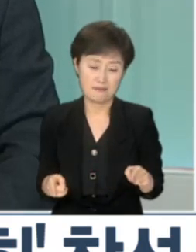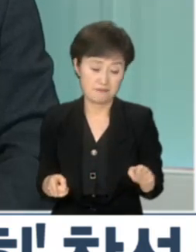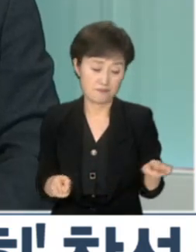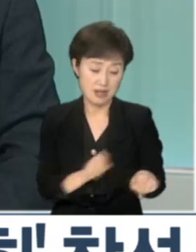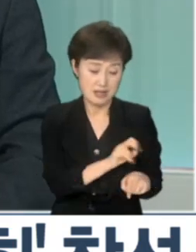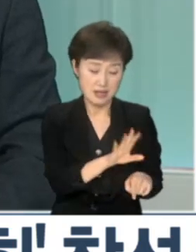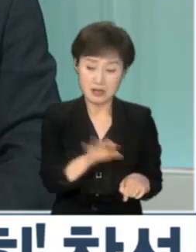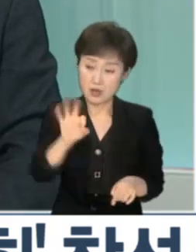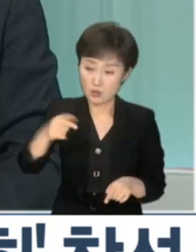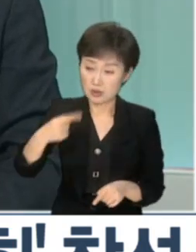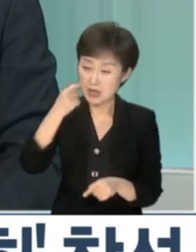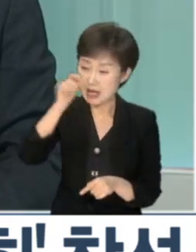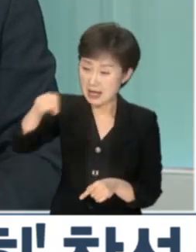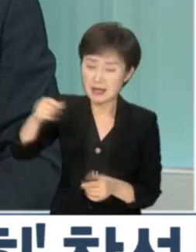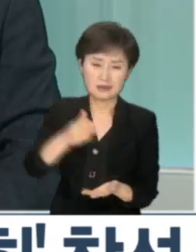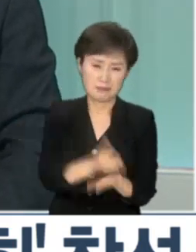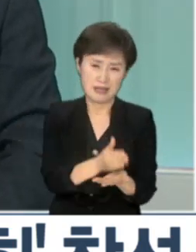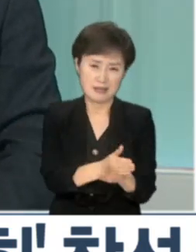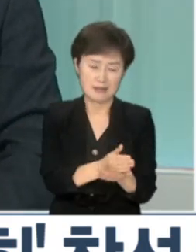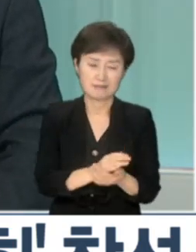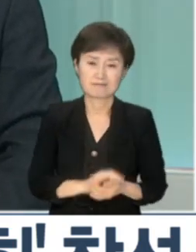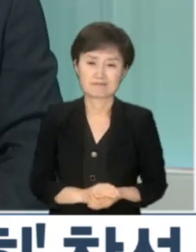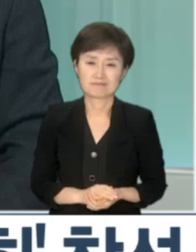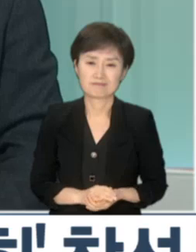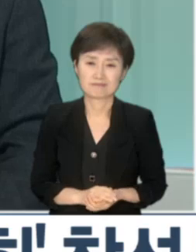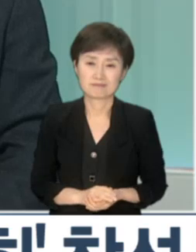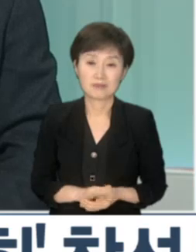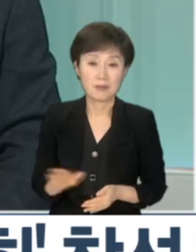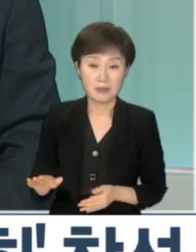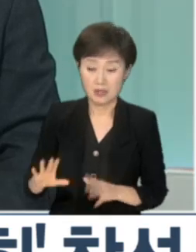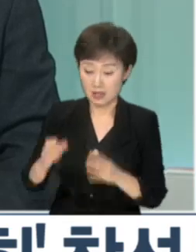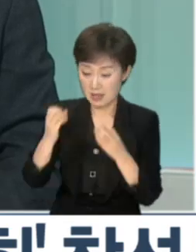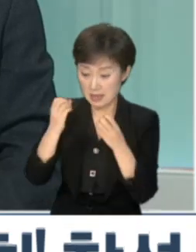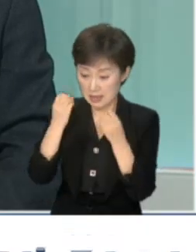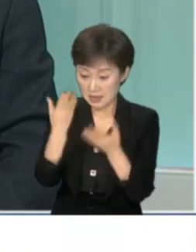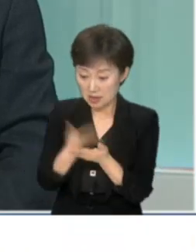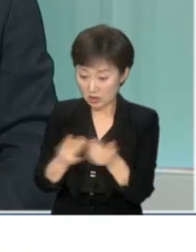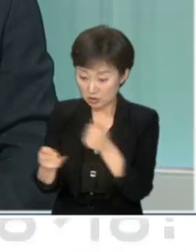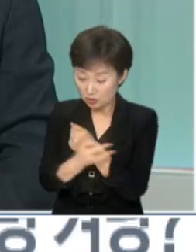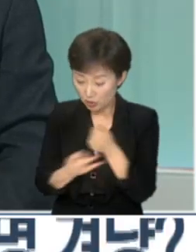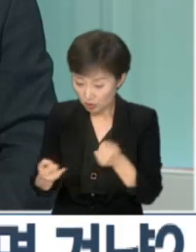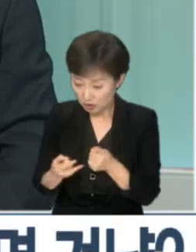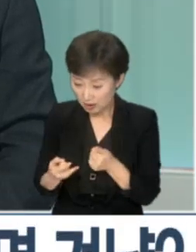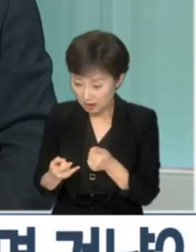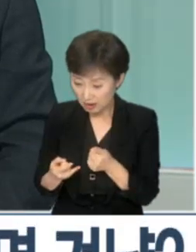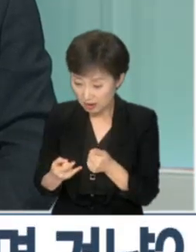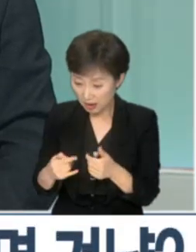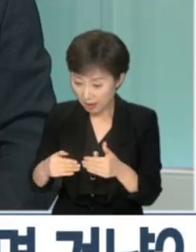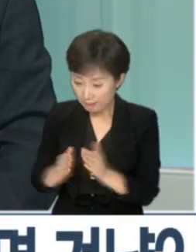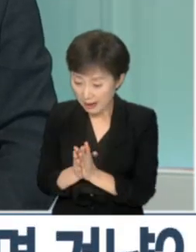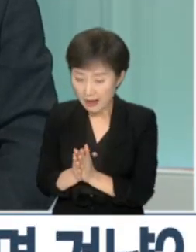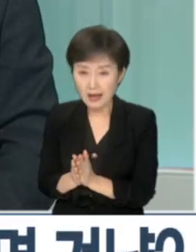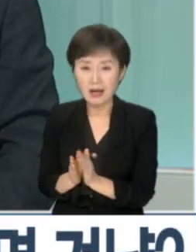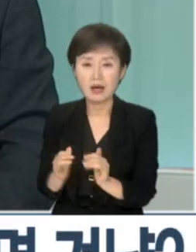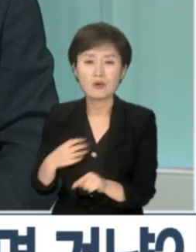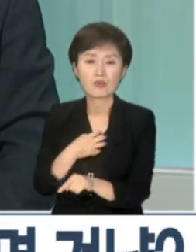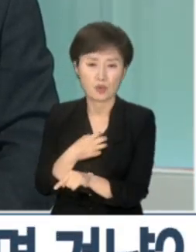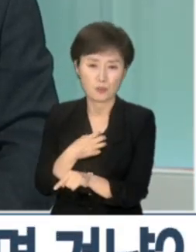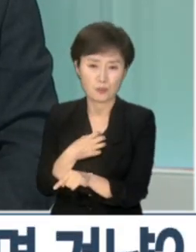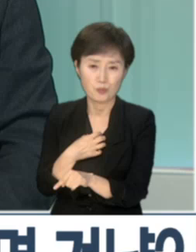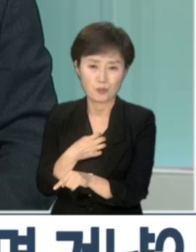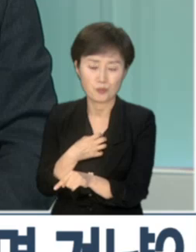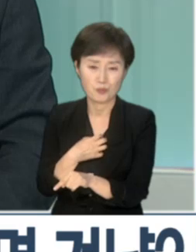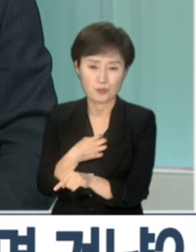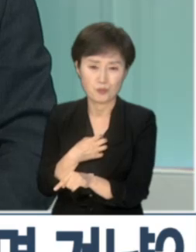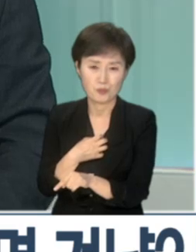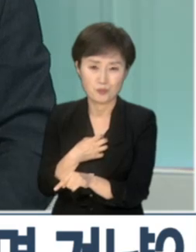해서 또 되는 일은 아니다고 봅니다. 그러니까 지금 민요한 혁신이가 지금 토사구팽 당할 그 처지에 지금 처했잖아요. 그만큼 아직도